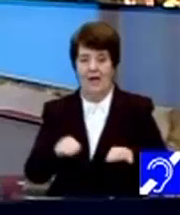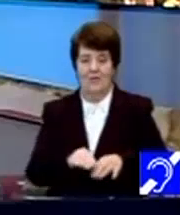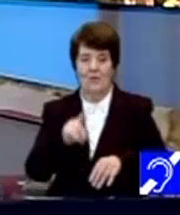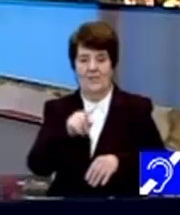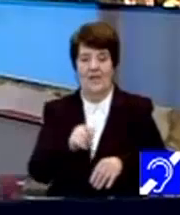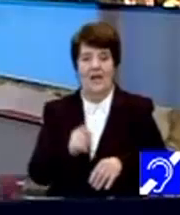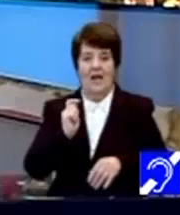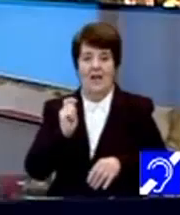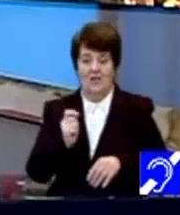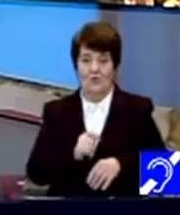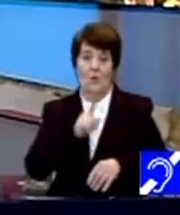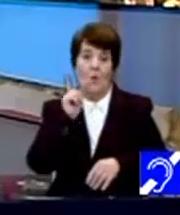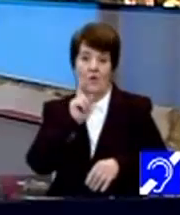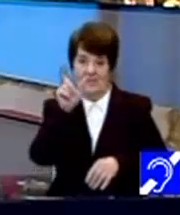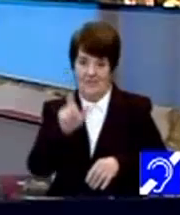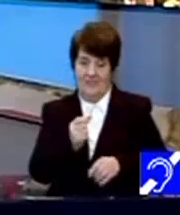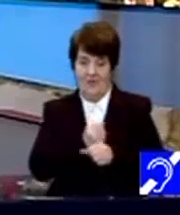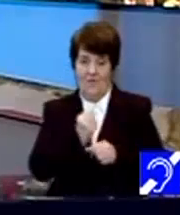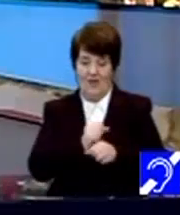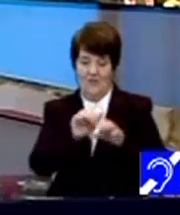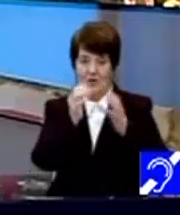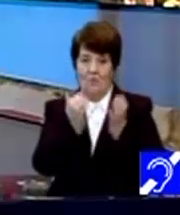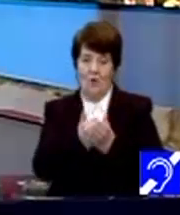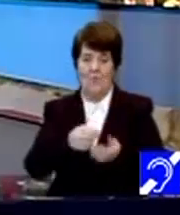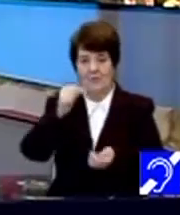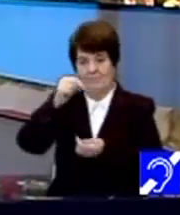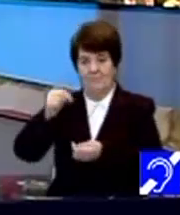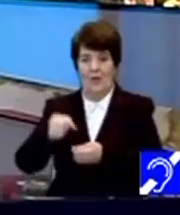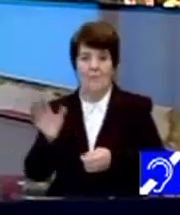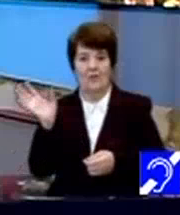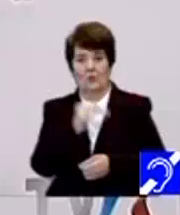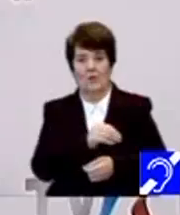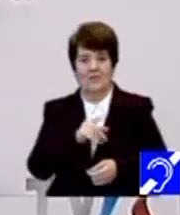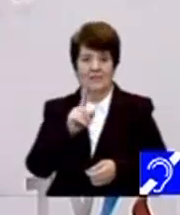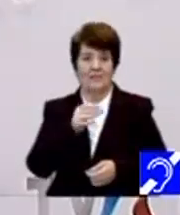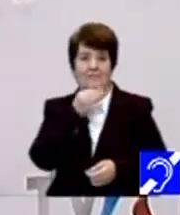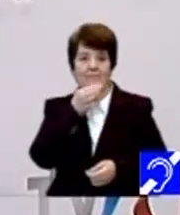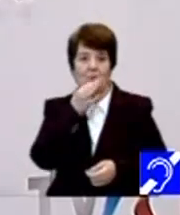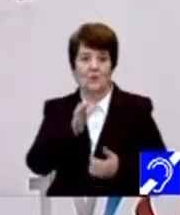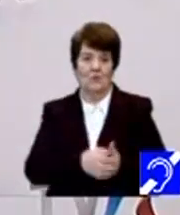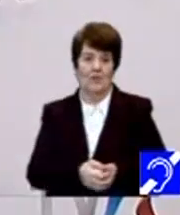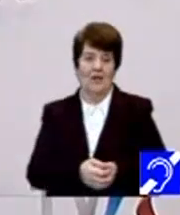Crăciun. O tânără din Republica Moldova confecționează globulețe personalizate pentru toate gusturile.